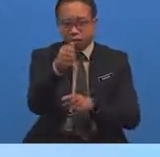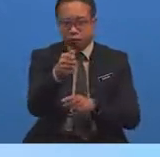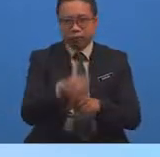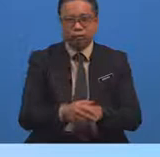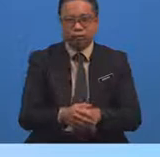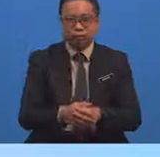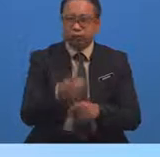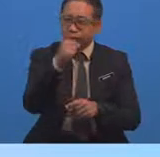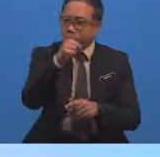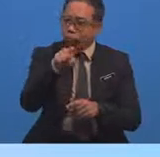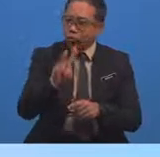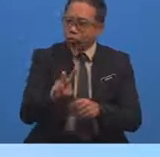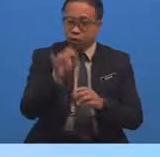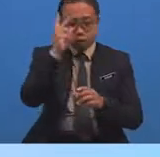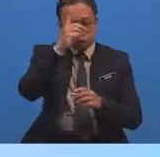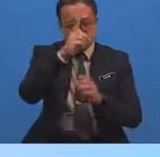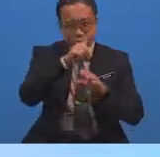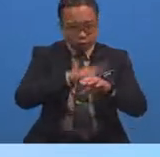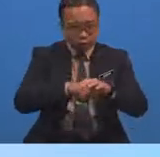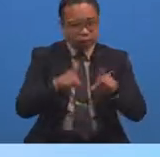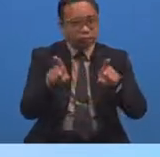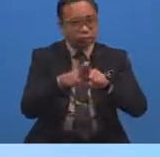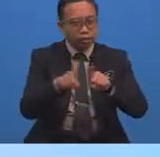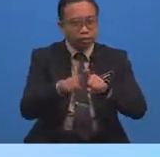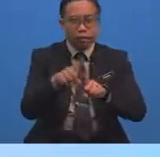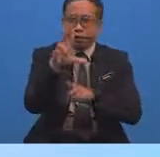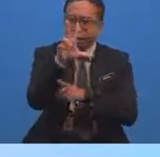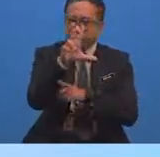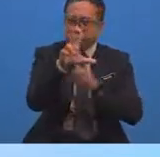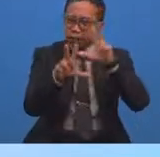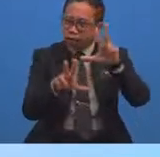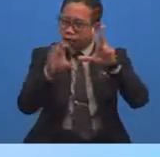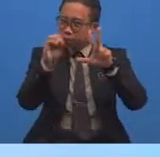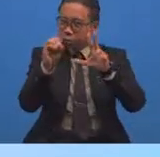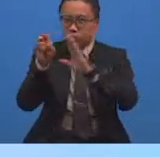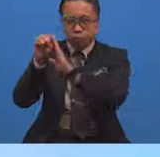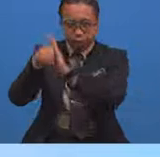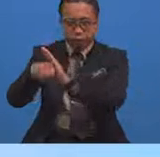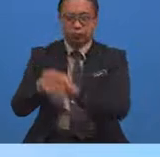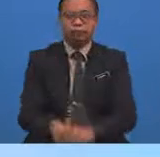setengah jam bersamaan 30 menit